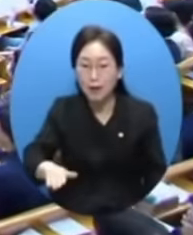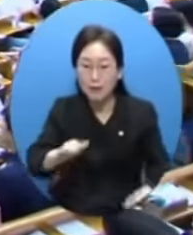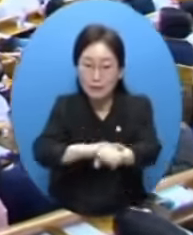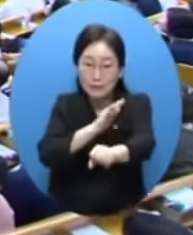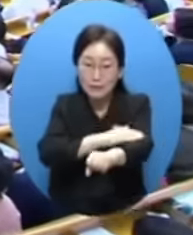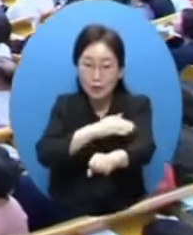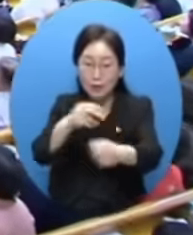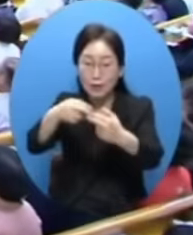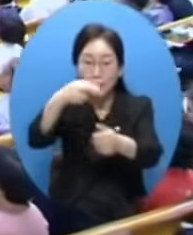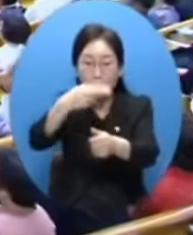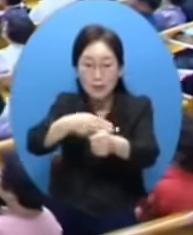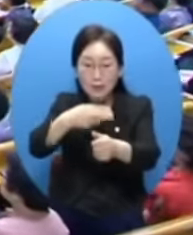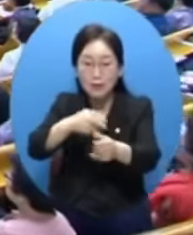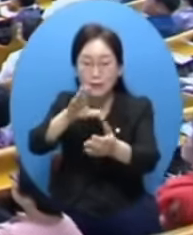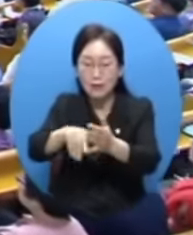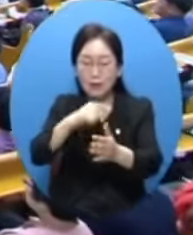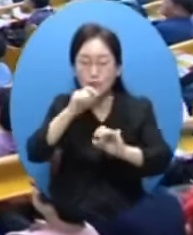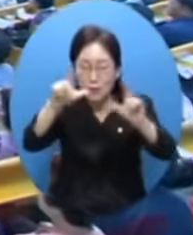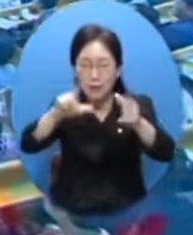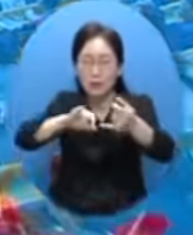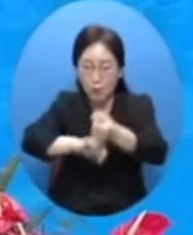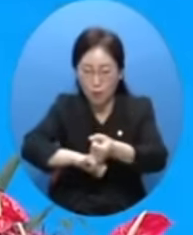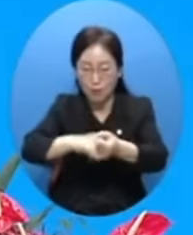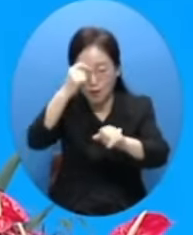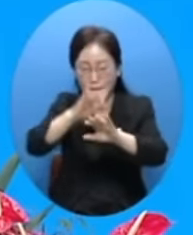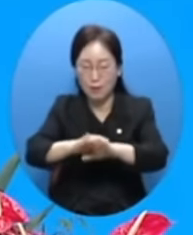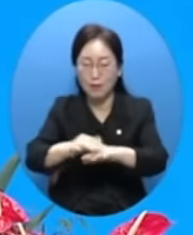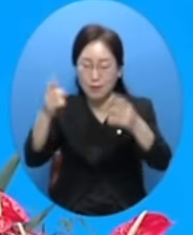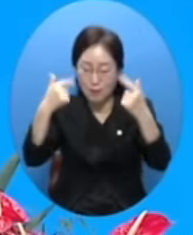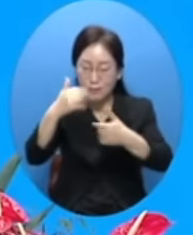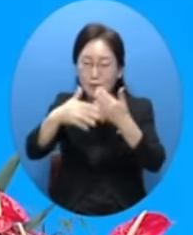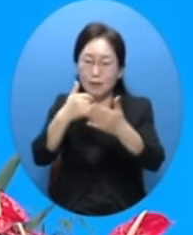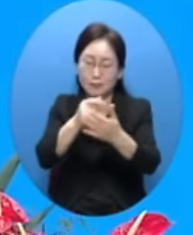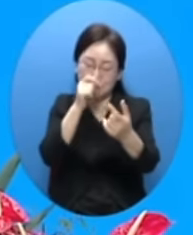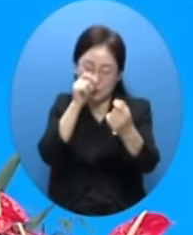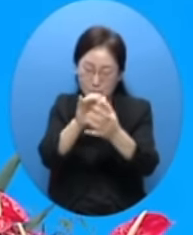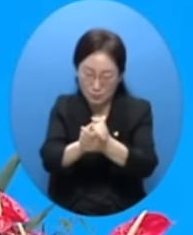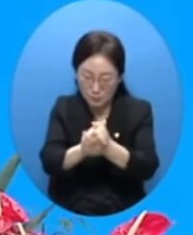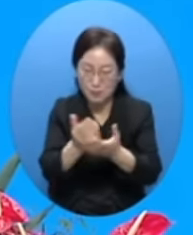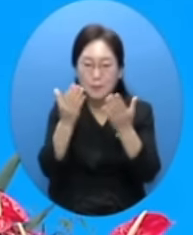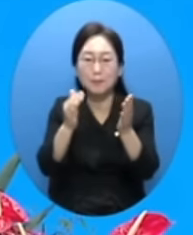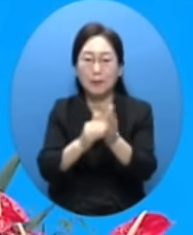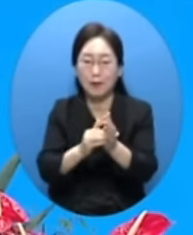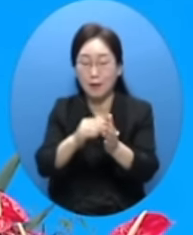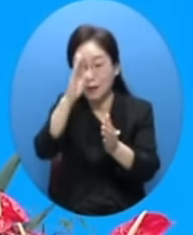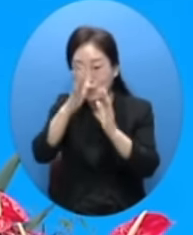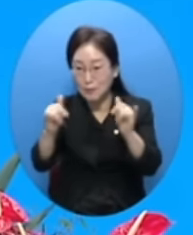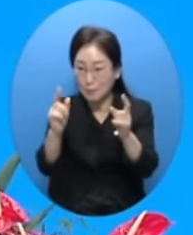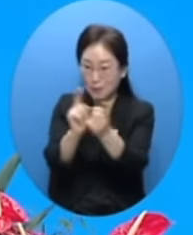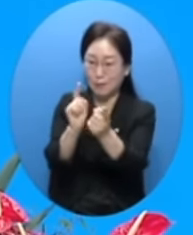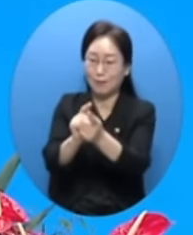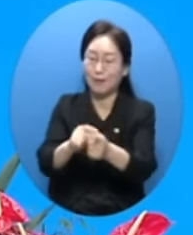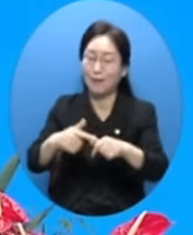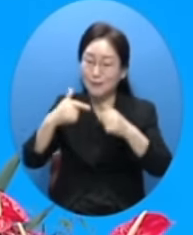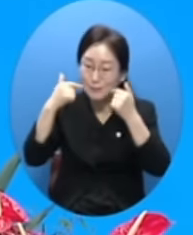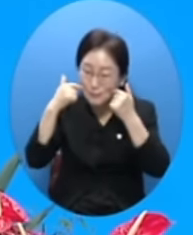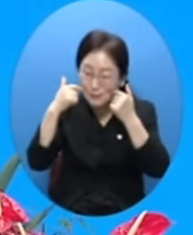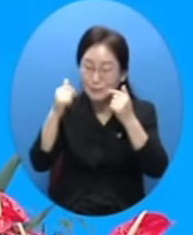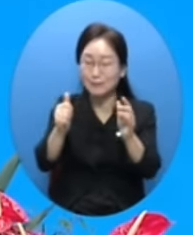예배를 드리고 언제나 하나님 앞에 가까이 나가기를 힘들었습니다. 그는 환자를 만날 때도 늘 따뜻한 미소를